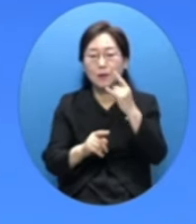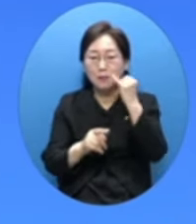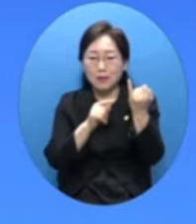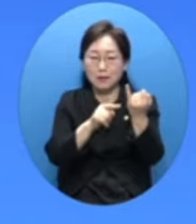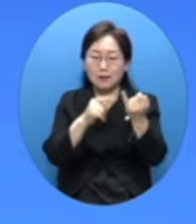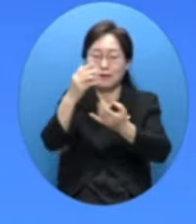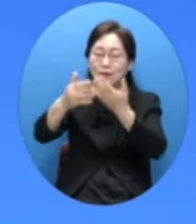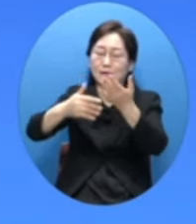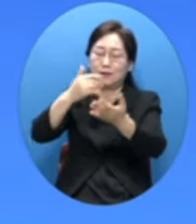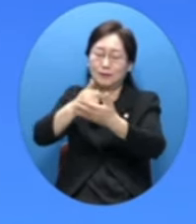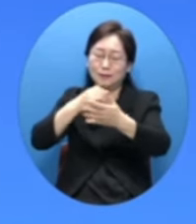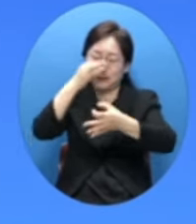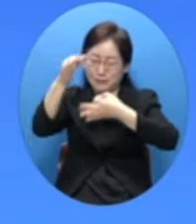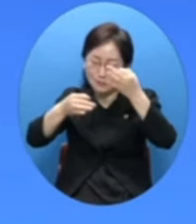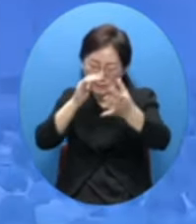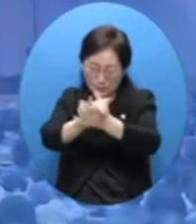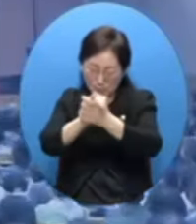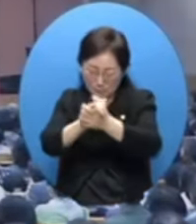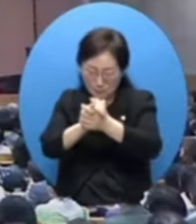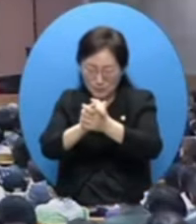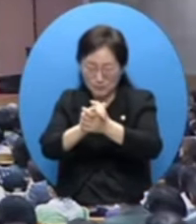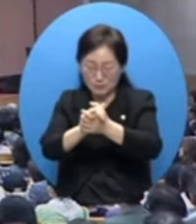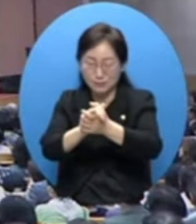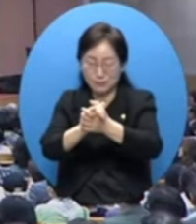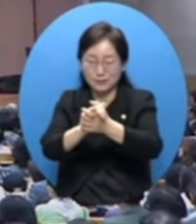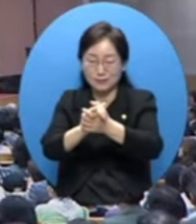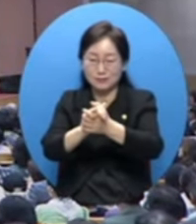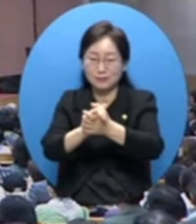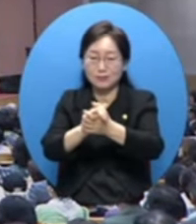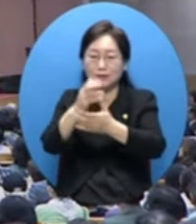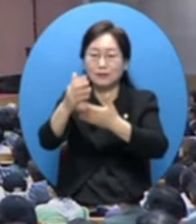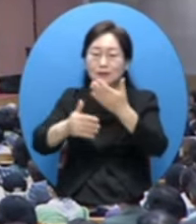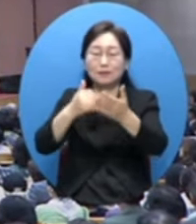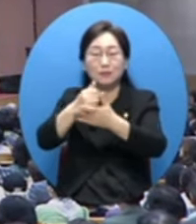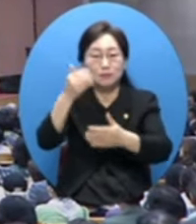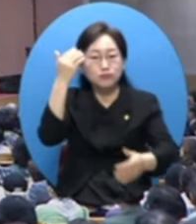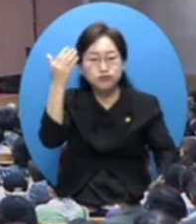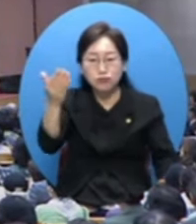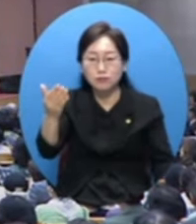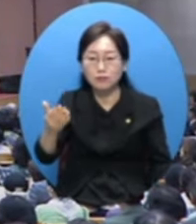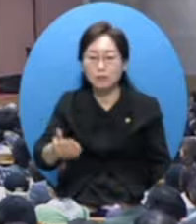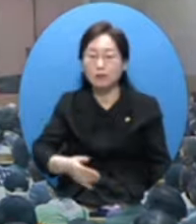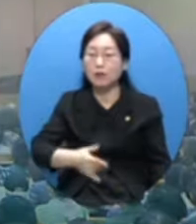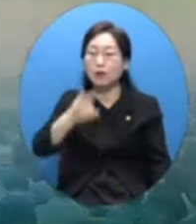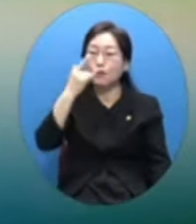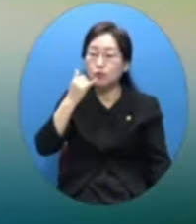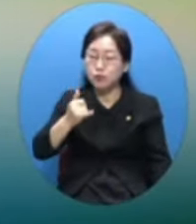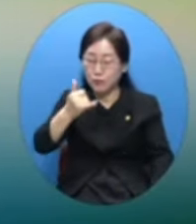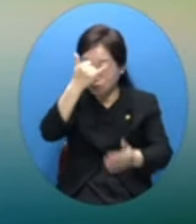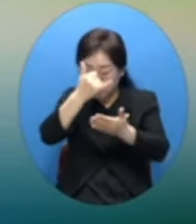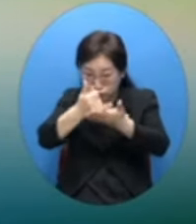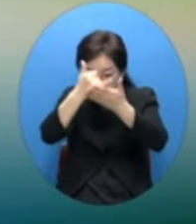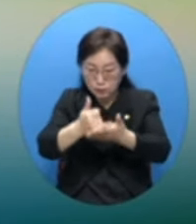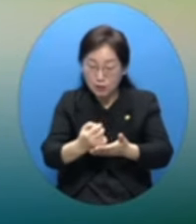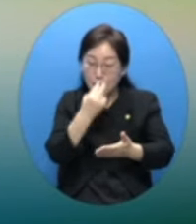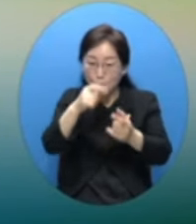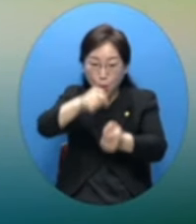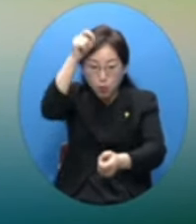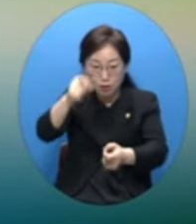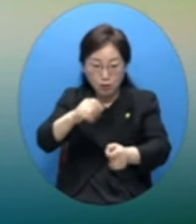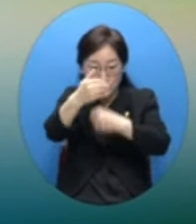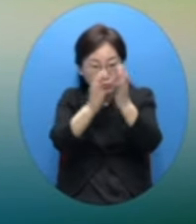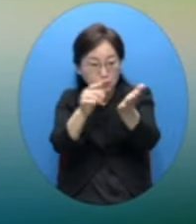하나님께 울부짖으면서 이렇게 하나님께 물어보았습니다. 부모를 공경하면 장수한다고 성경에 쓰여